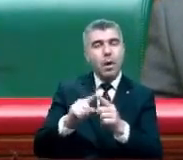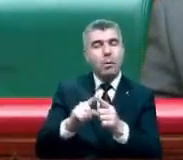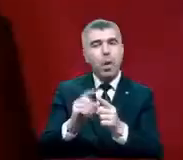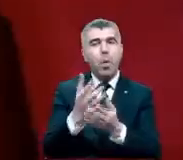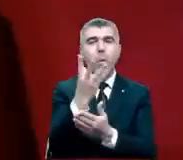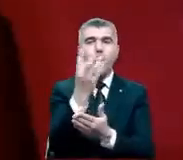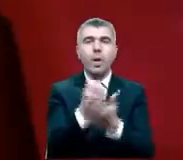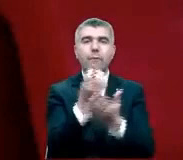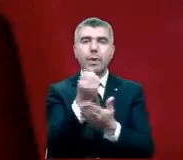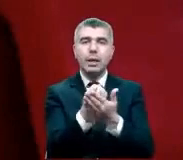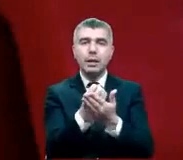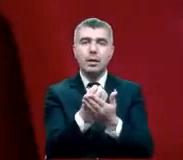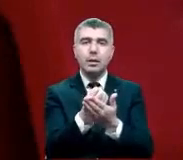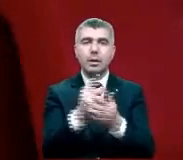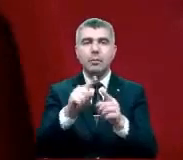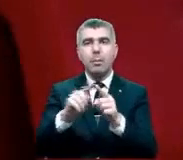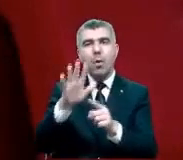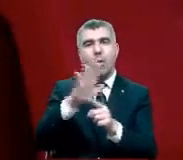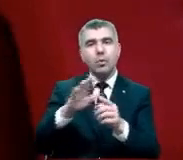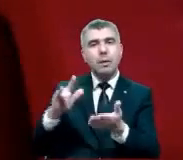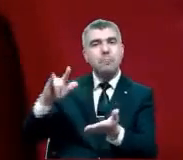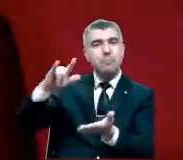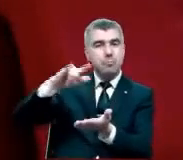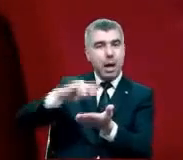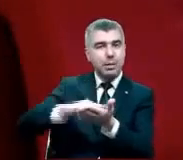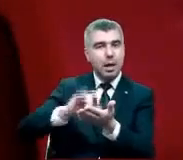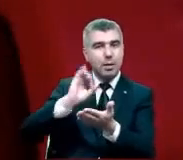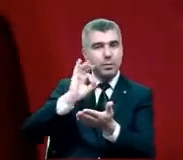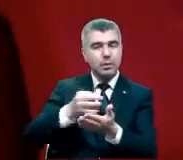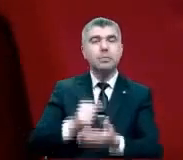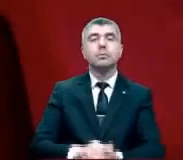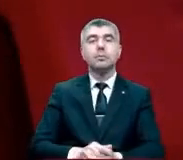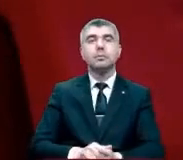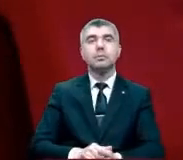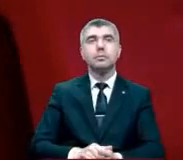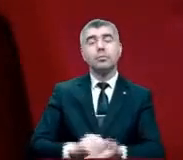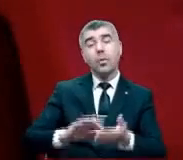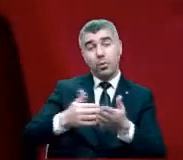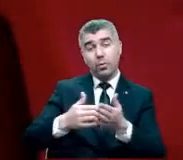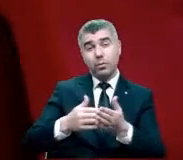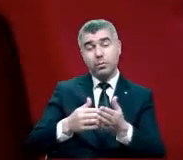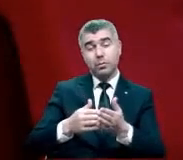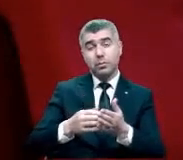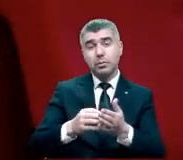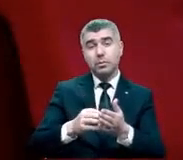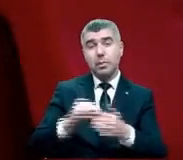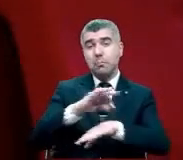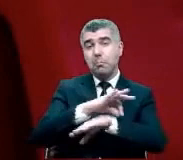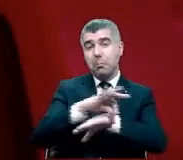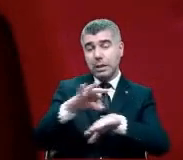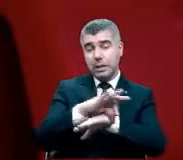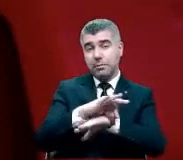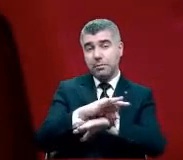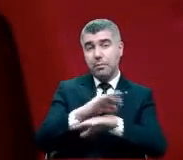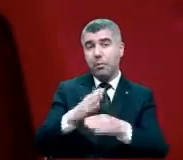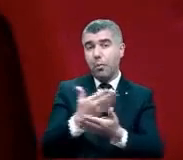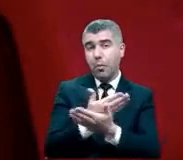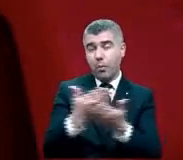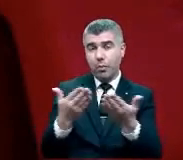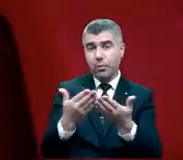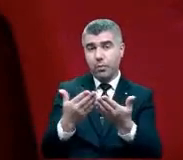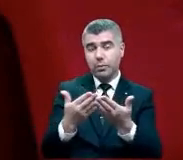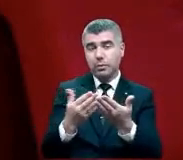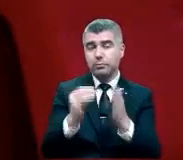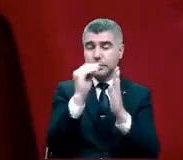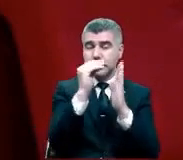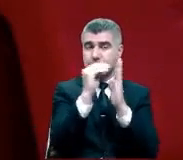مجانا بالمطارات الرئيسية للمملكة إلى آخره. وتجدر الإشارة إلى أن المكتب وضع على رأس